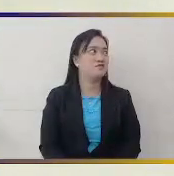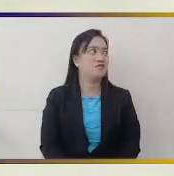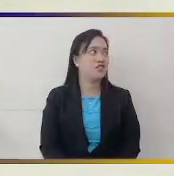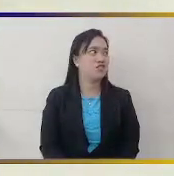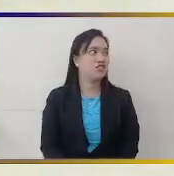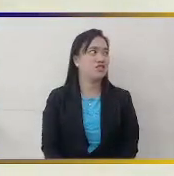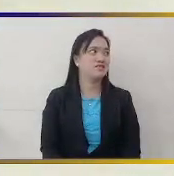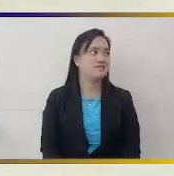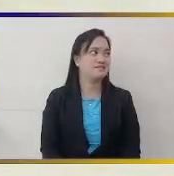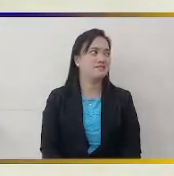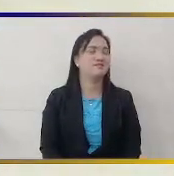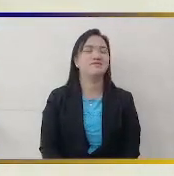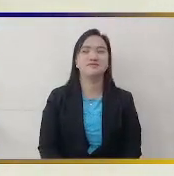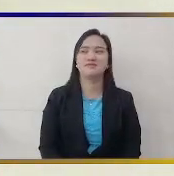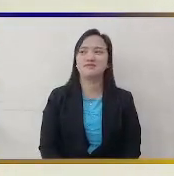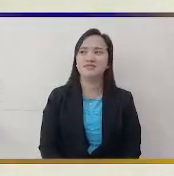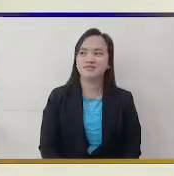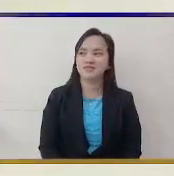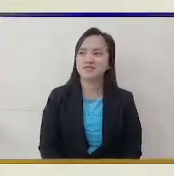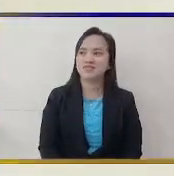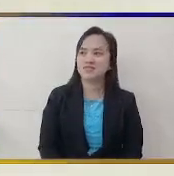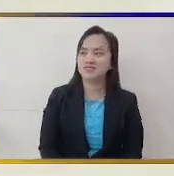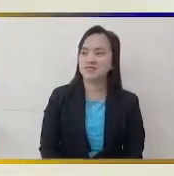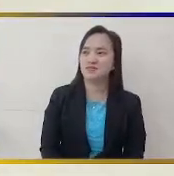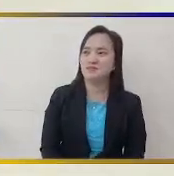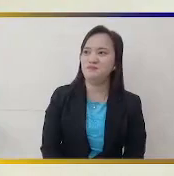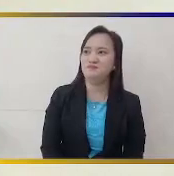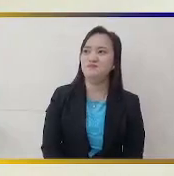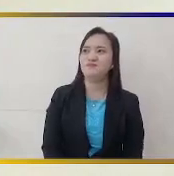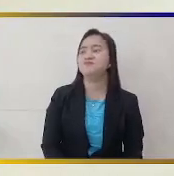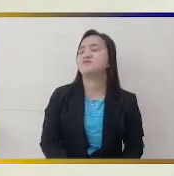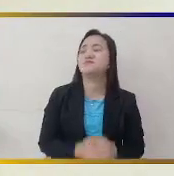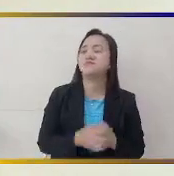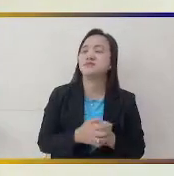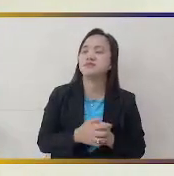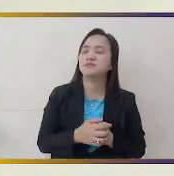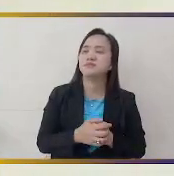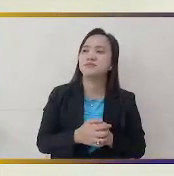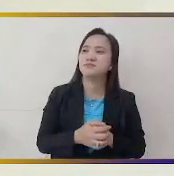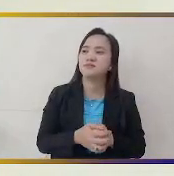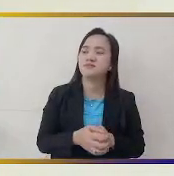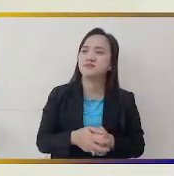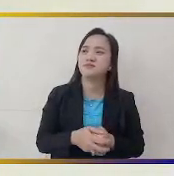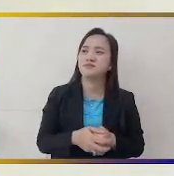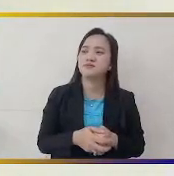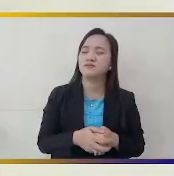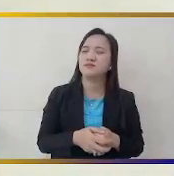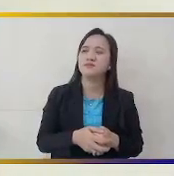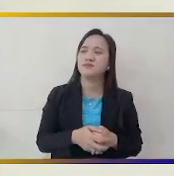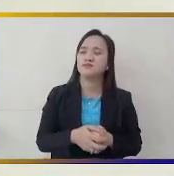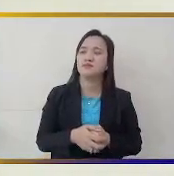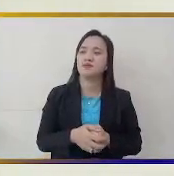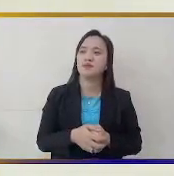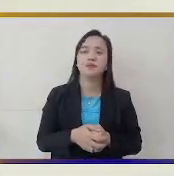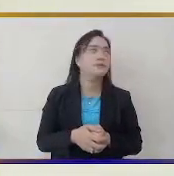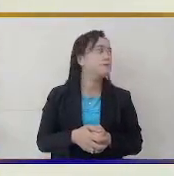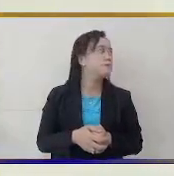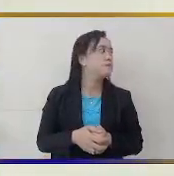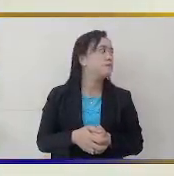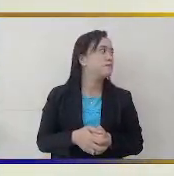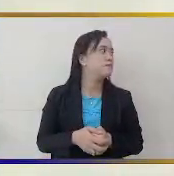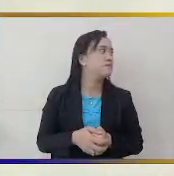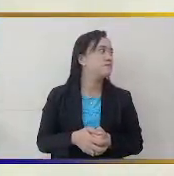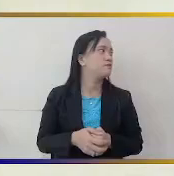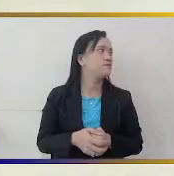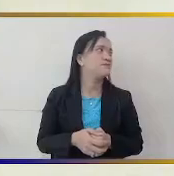wala at ako'y namomoblema na kung papaano ko i-manage yung transer at mga kapatid basahin niyo